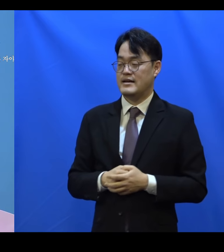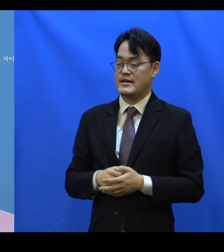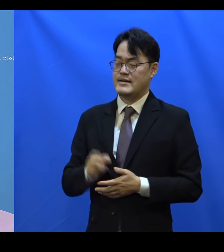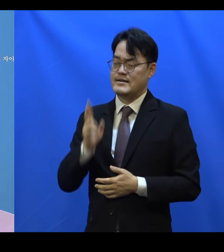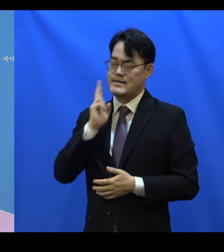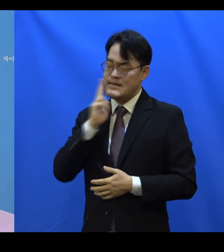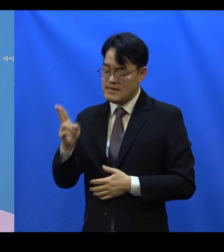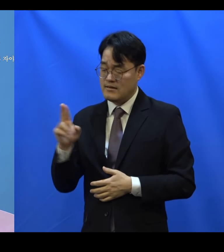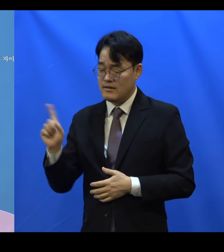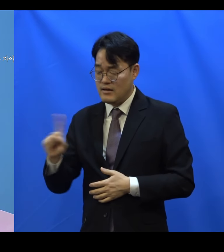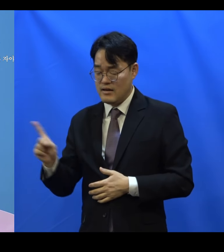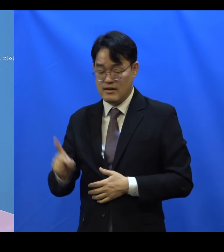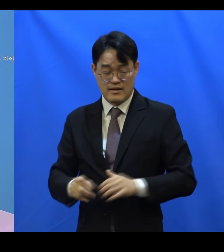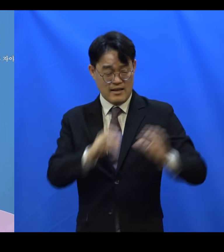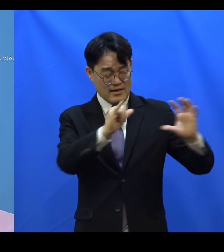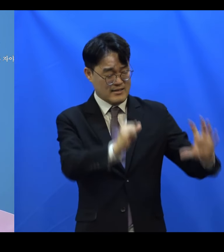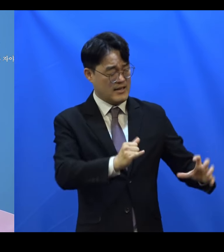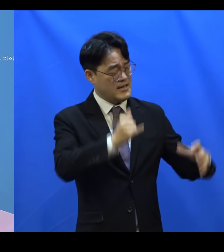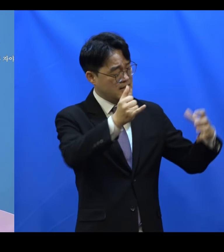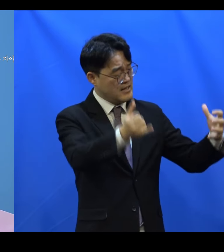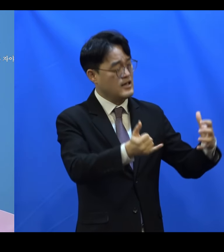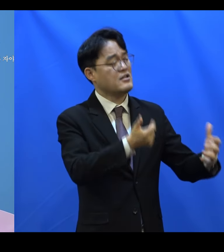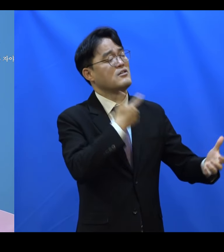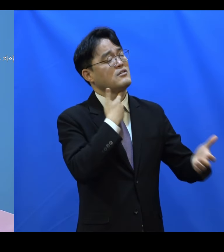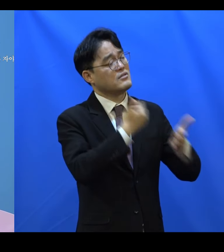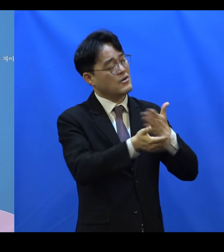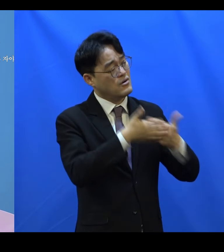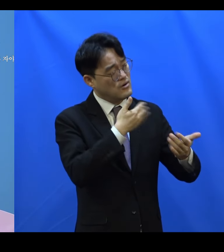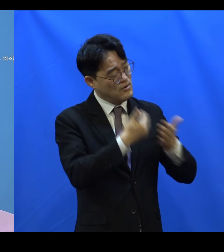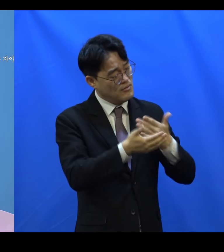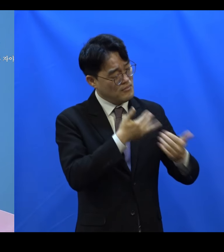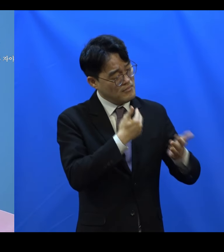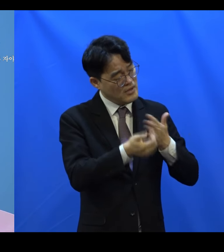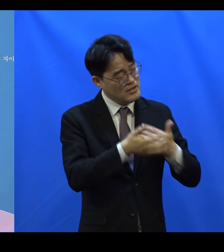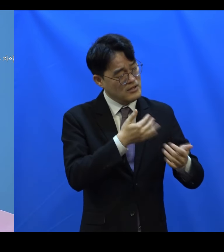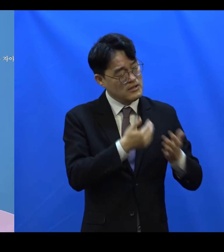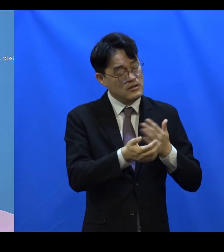말은 세상에서 맛볼 수 없는 기쁨이라는 거예요.